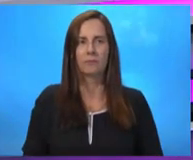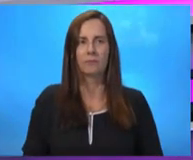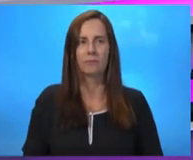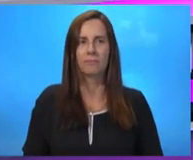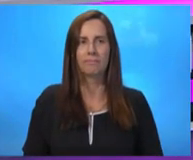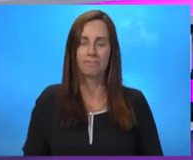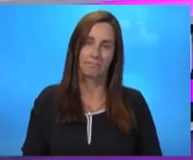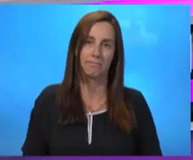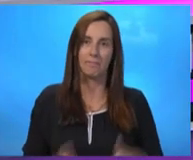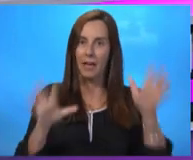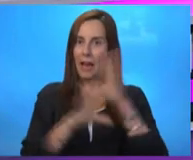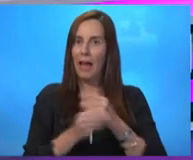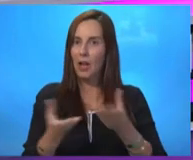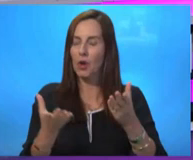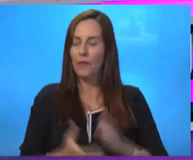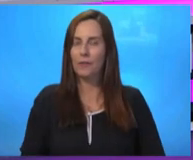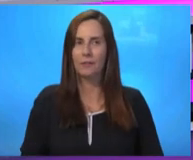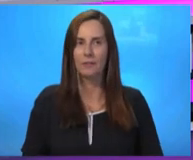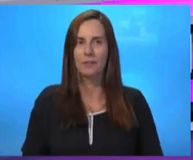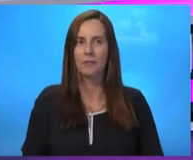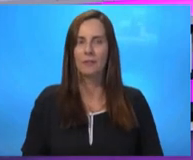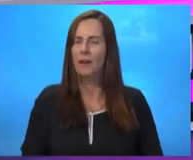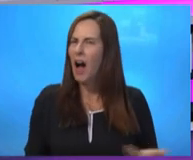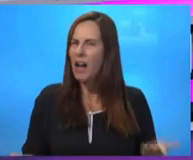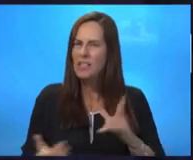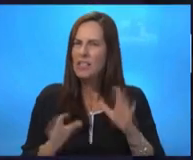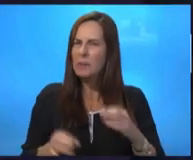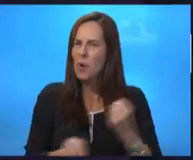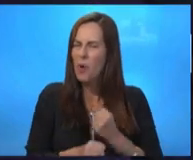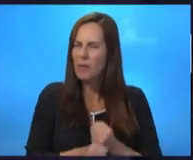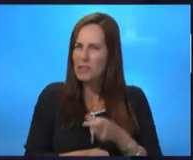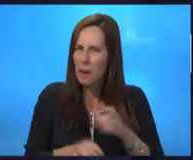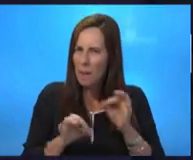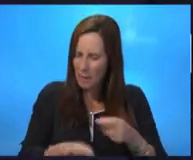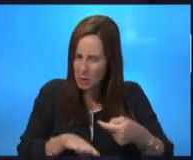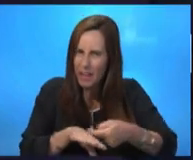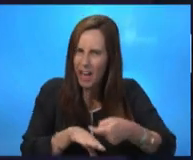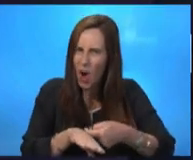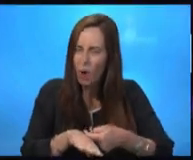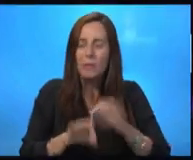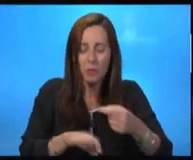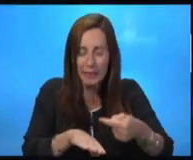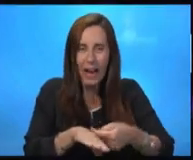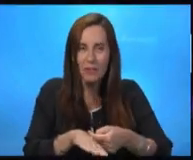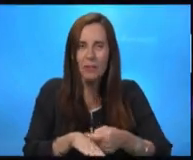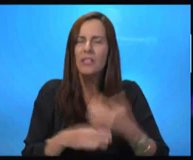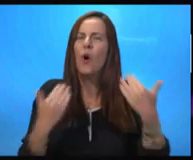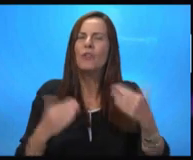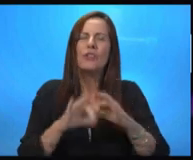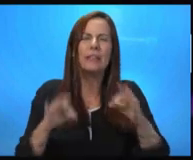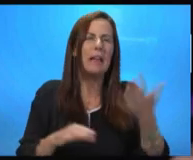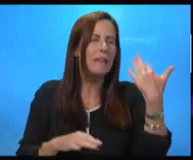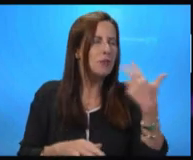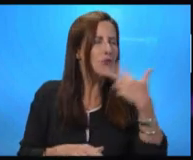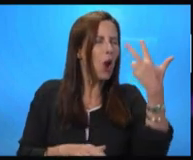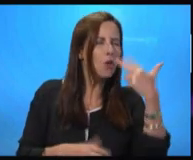לילה טוב, עמיחי שטיין. לילה טוב, וביוני גם לך. אז איך זה בדיוק עובד? זה ממש מתחת לאור, כן? זה ממש מתחת לאור, זה טרנד שהתחיל לפני 3 שנים